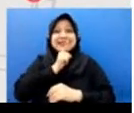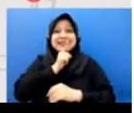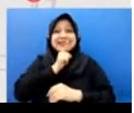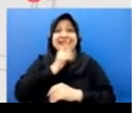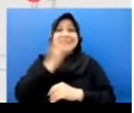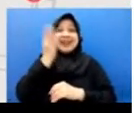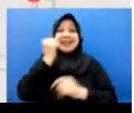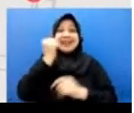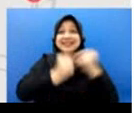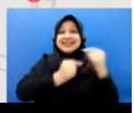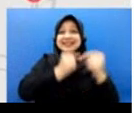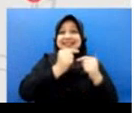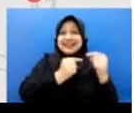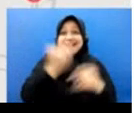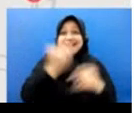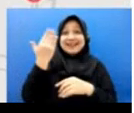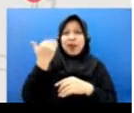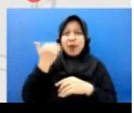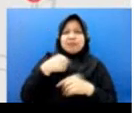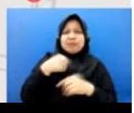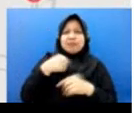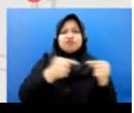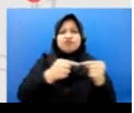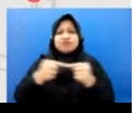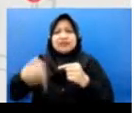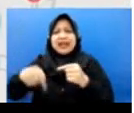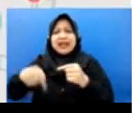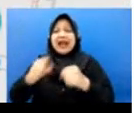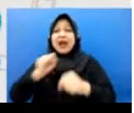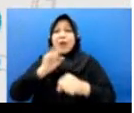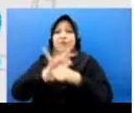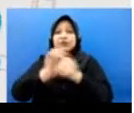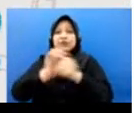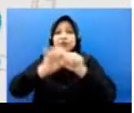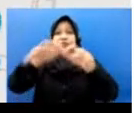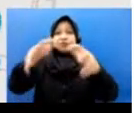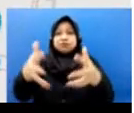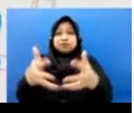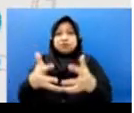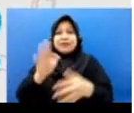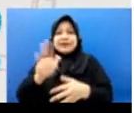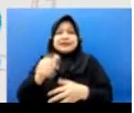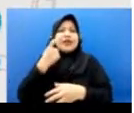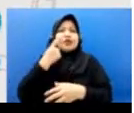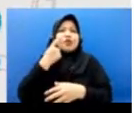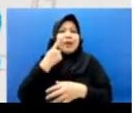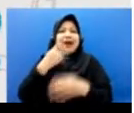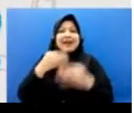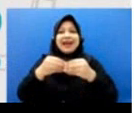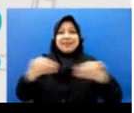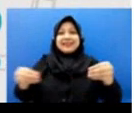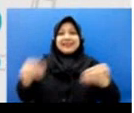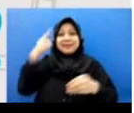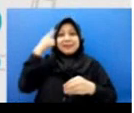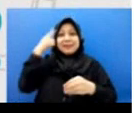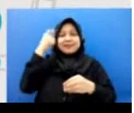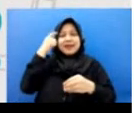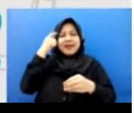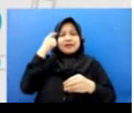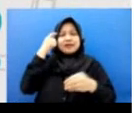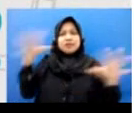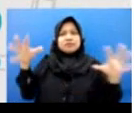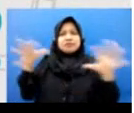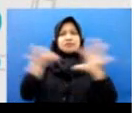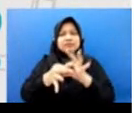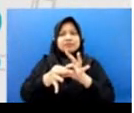COVID yang sedang melanda dunia, jadi saya hubungkan dengan materi saya buat menggunakan tools sederhana, menggunakan